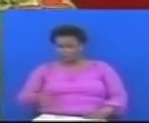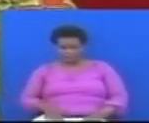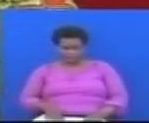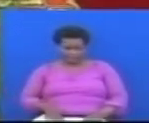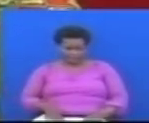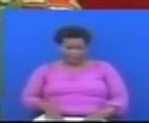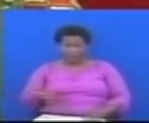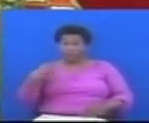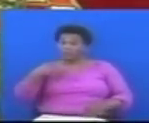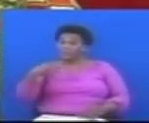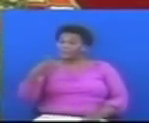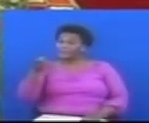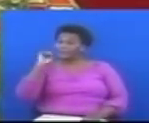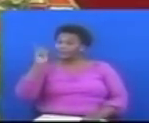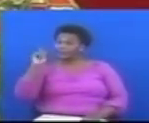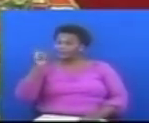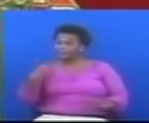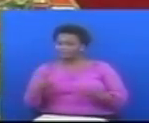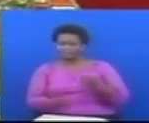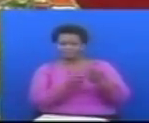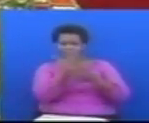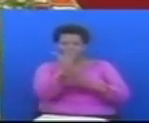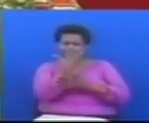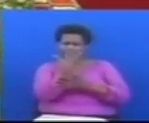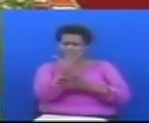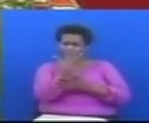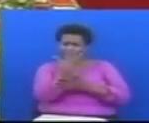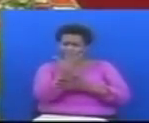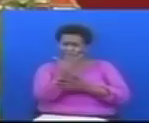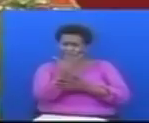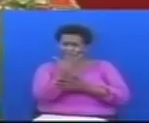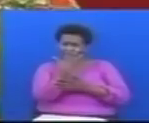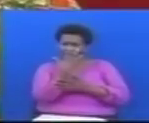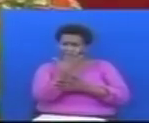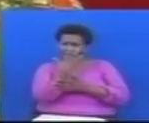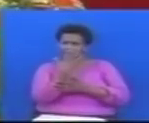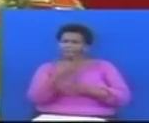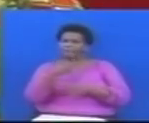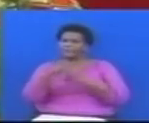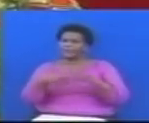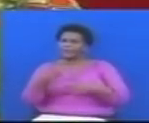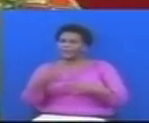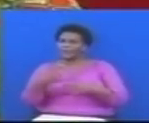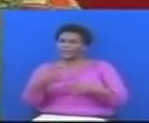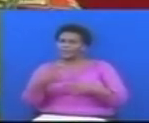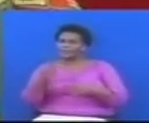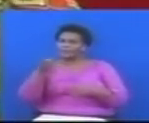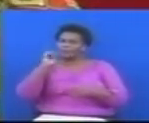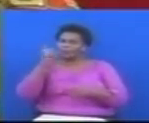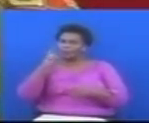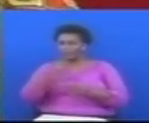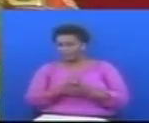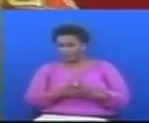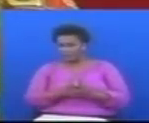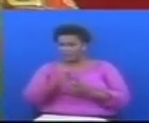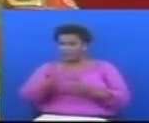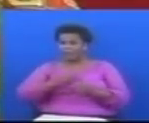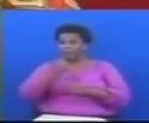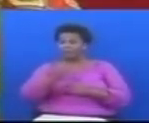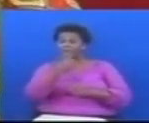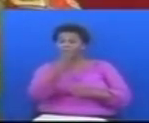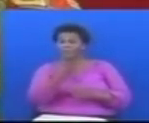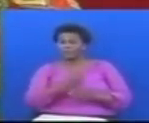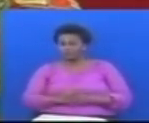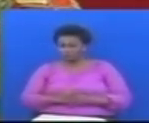nishati alizindua mradi wa Layer 3 katika mkoa wa Kigoma katika kijiji cha Rusesa, kata ya Rusesa,